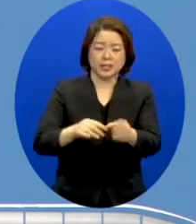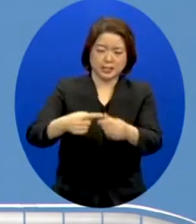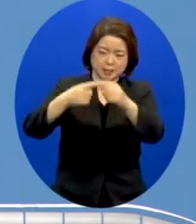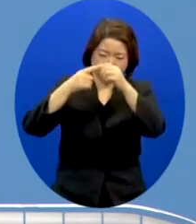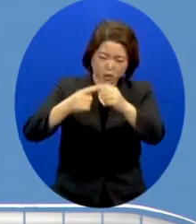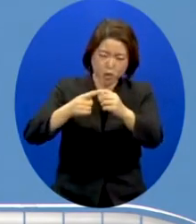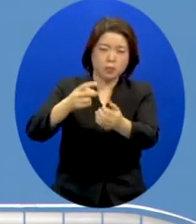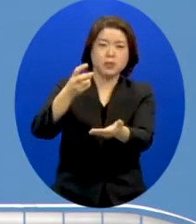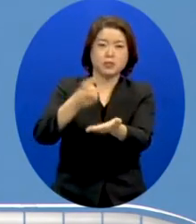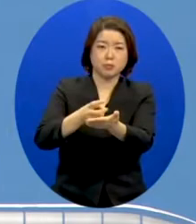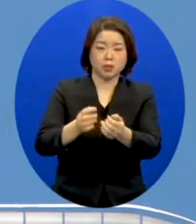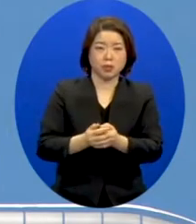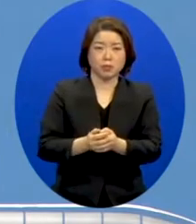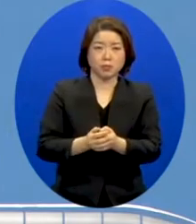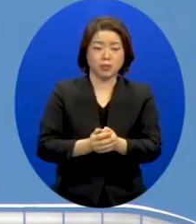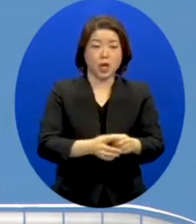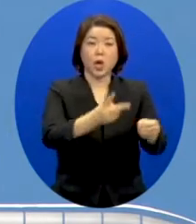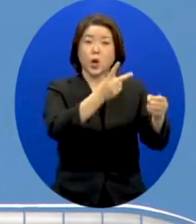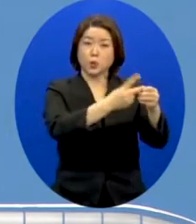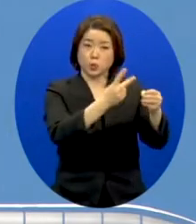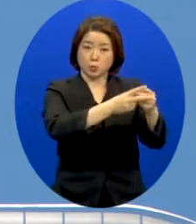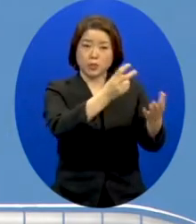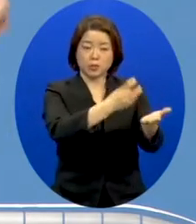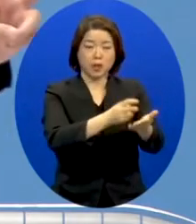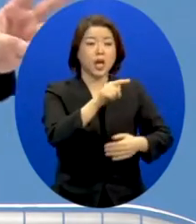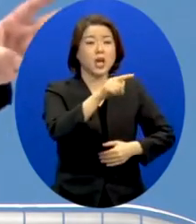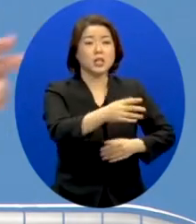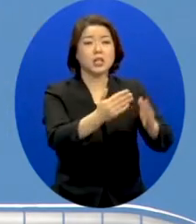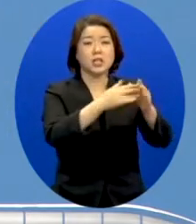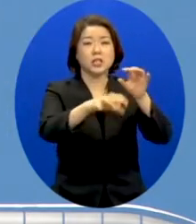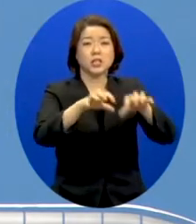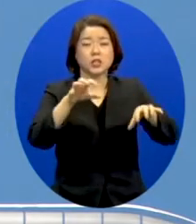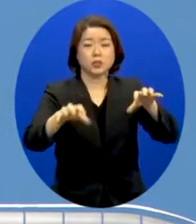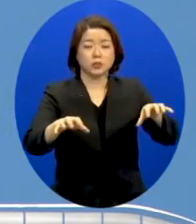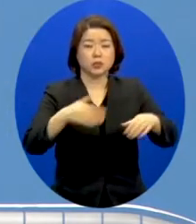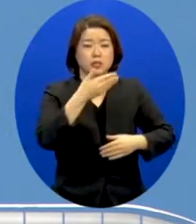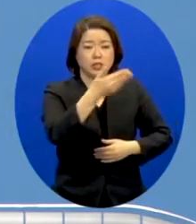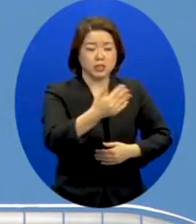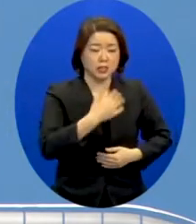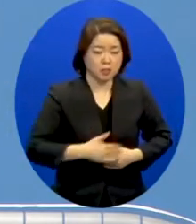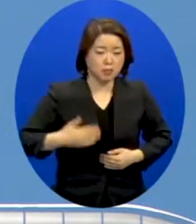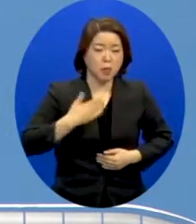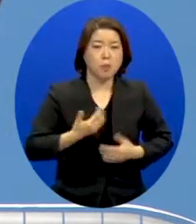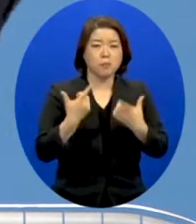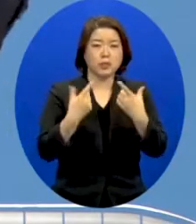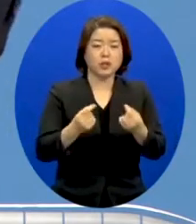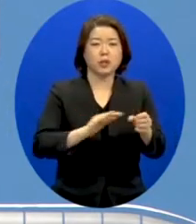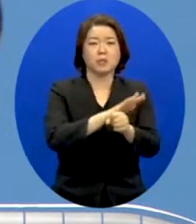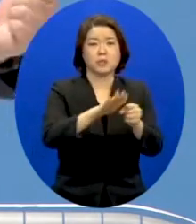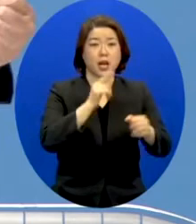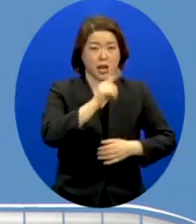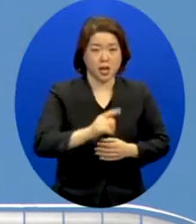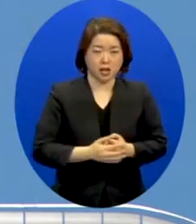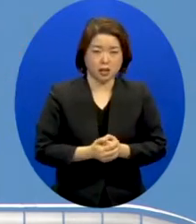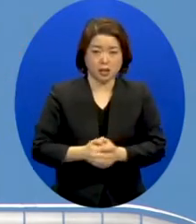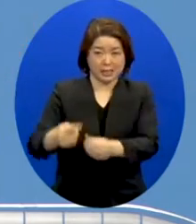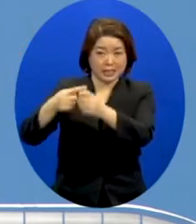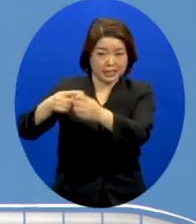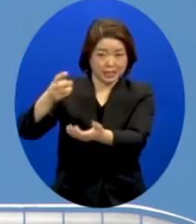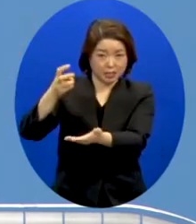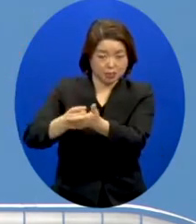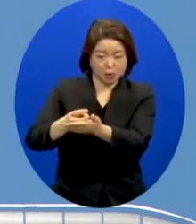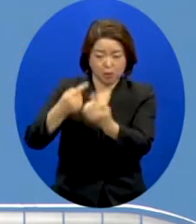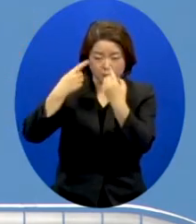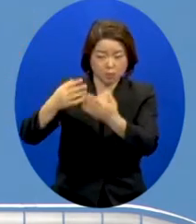능력 5 그리고 두 번째 계명이 내 이웃을 내 몸과 같이 사랑하는 거에요 첫 번째 계명이 분명치 않으니까 두